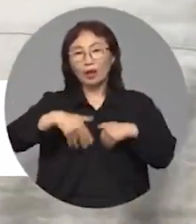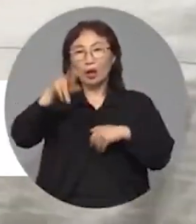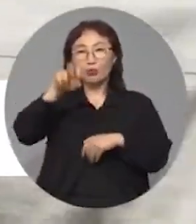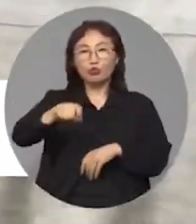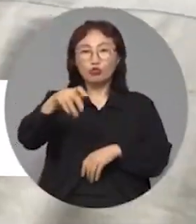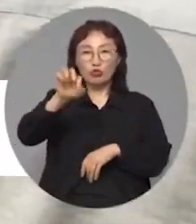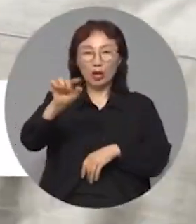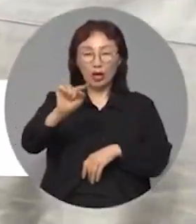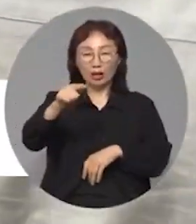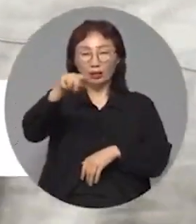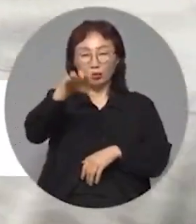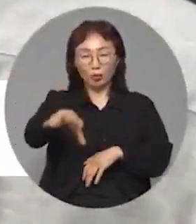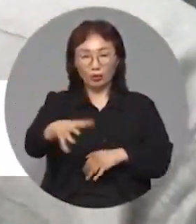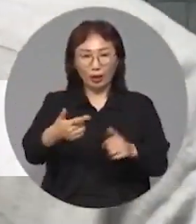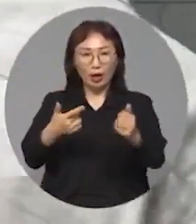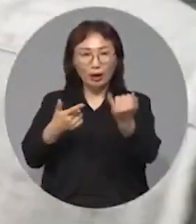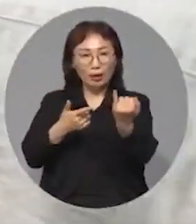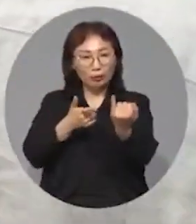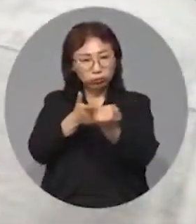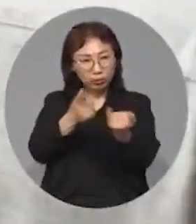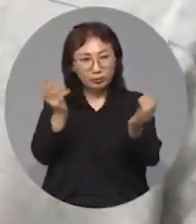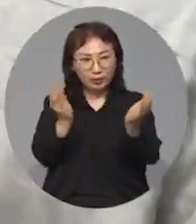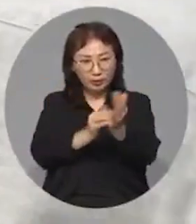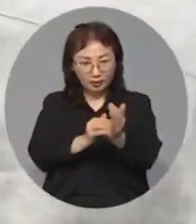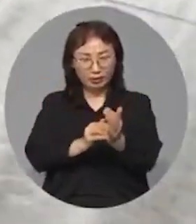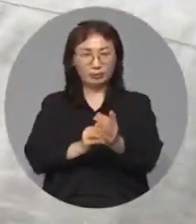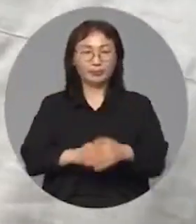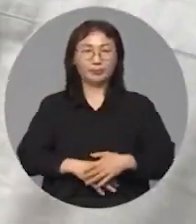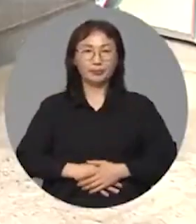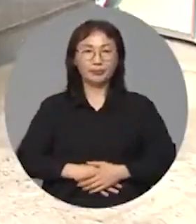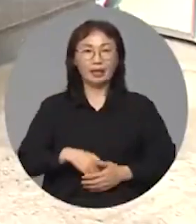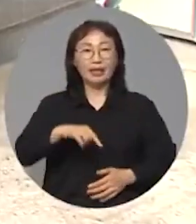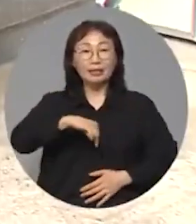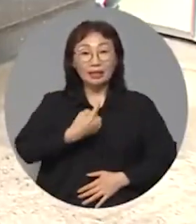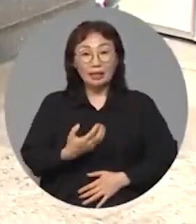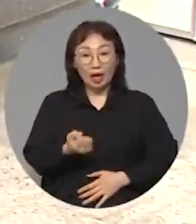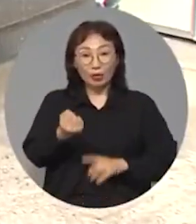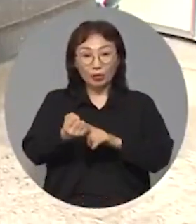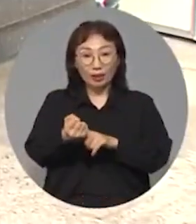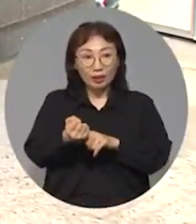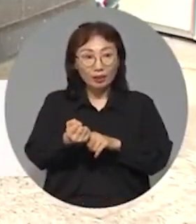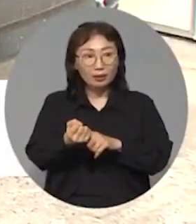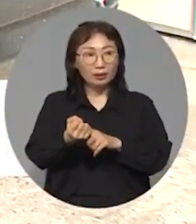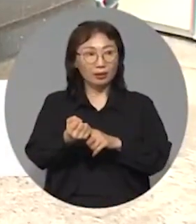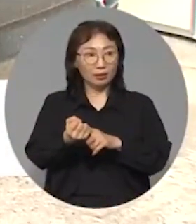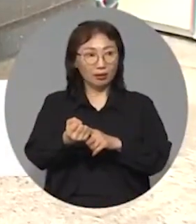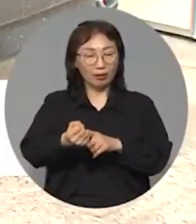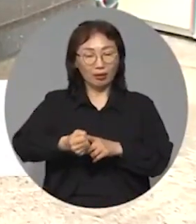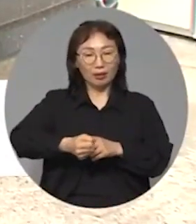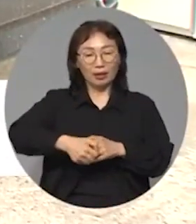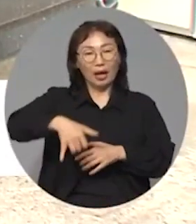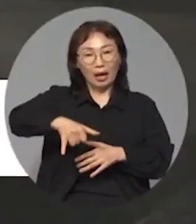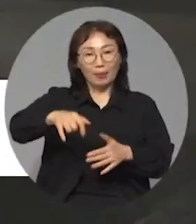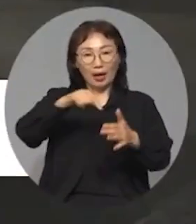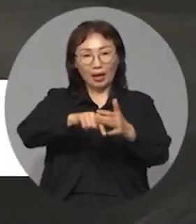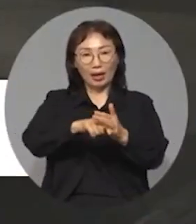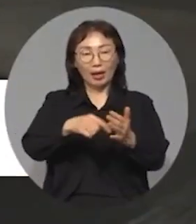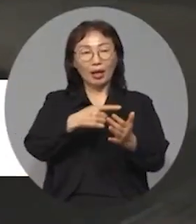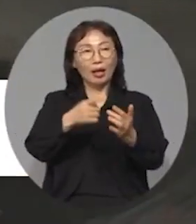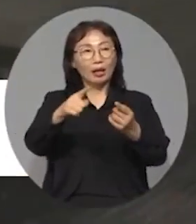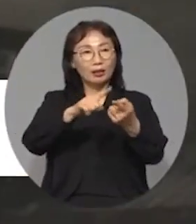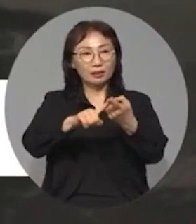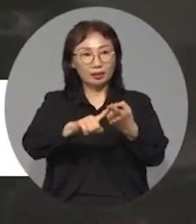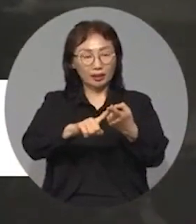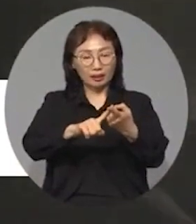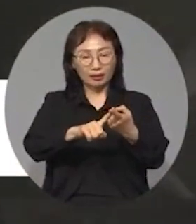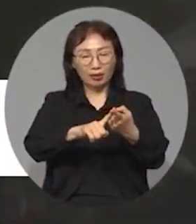숙박업소에서 피해자를 살해한 혐의를 받고 있습니다. 자신이 가지고 있던 침낭에 피해자를 넣어 차량 뒷좌석에 밀어넣는